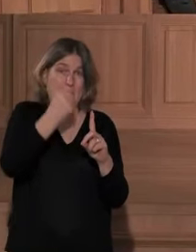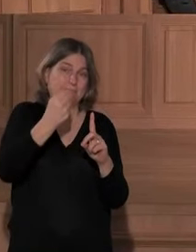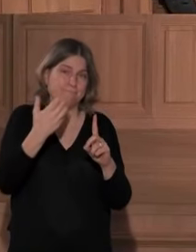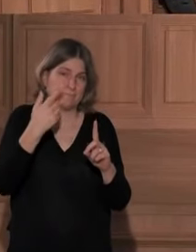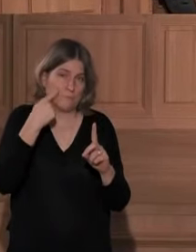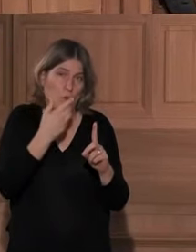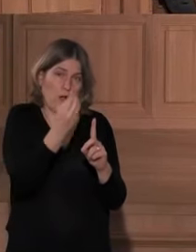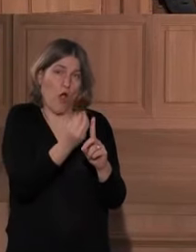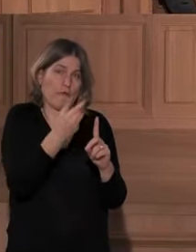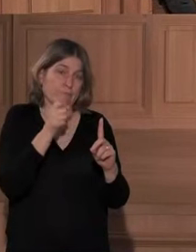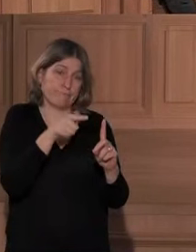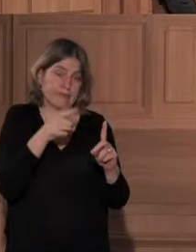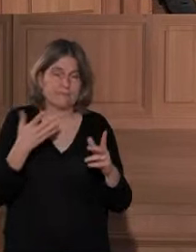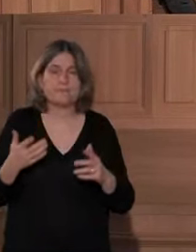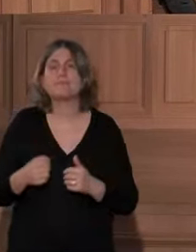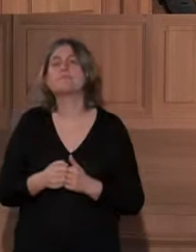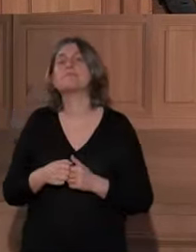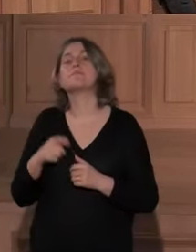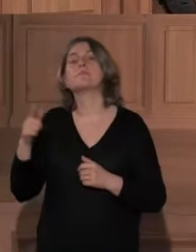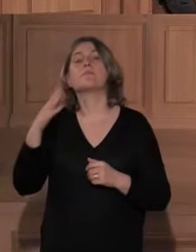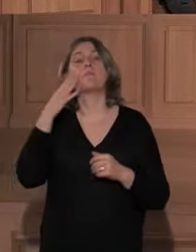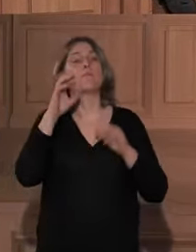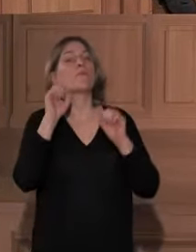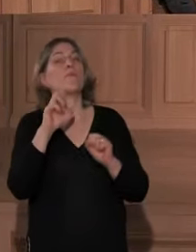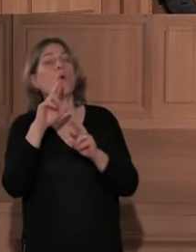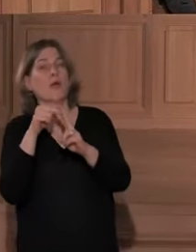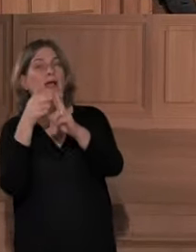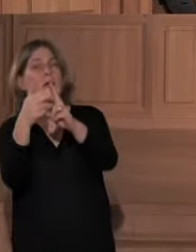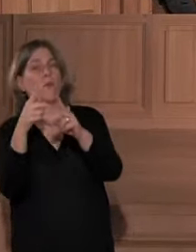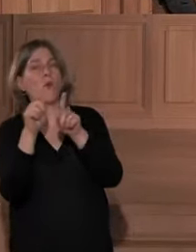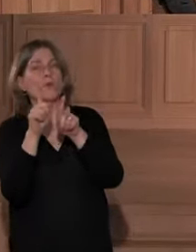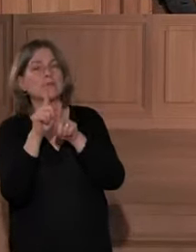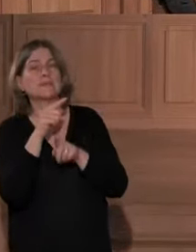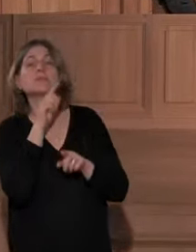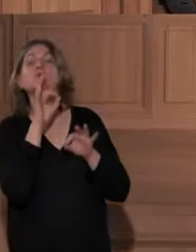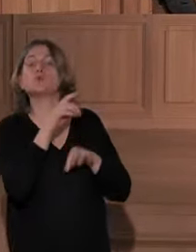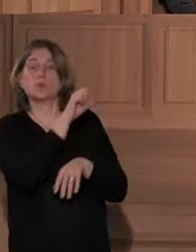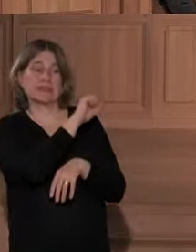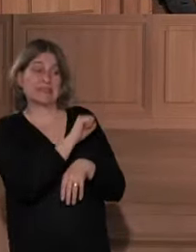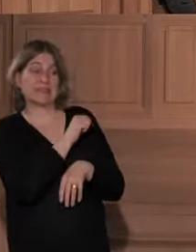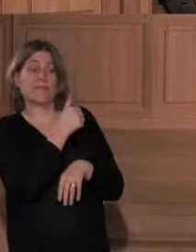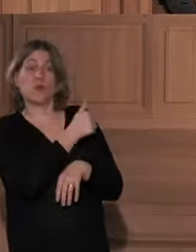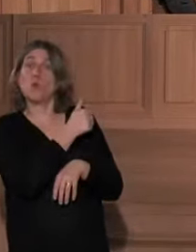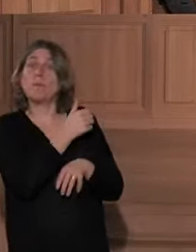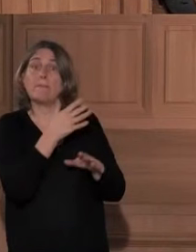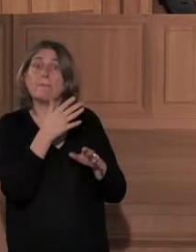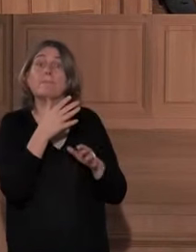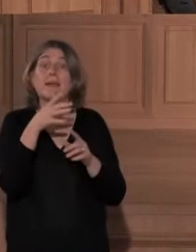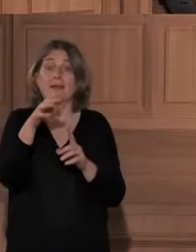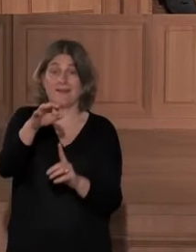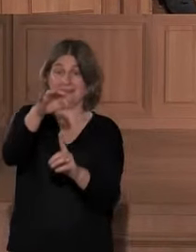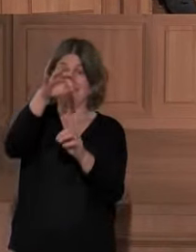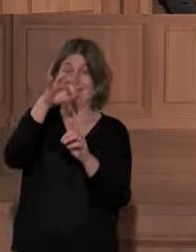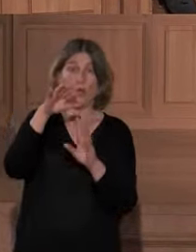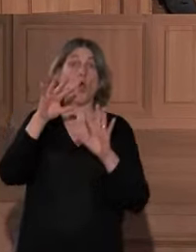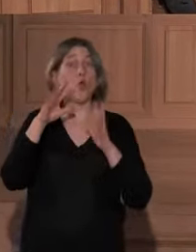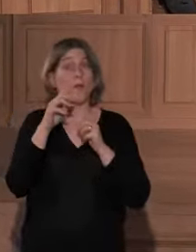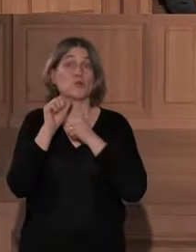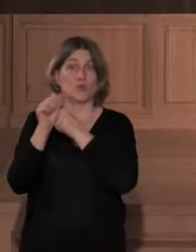peut-être ce qu'on peut répondre à Loukmane qui a posé la question, c'est, comme l'a dit Stéphane, de toute façon, l'enfant ne peut être orienté que par une décision